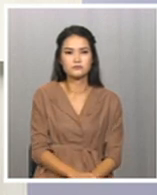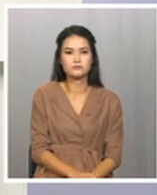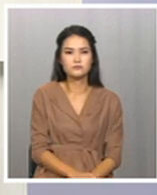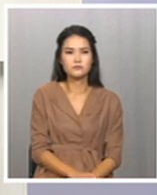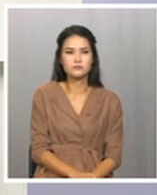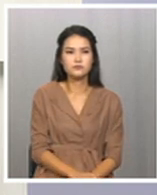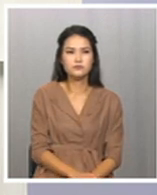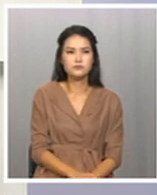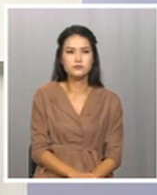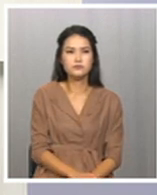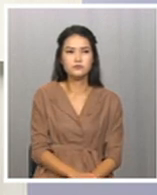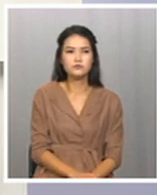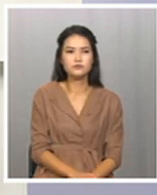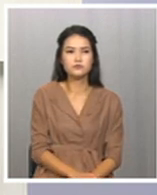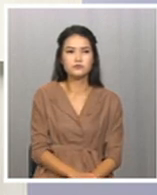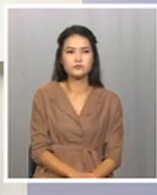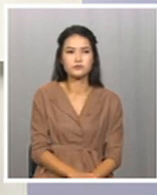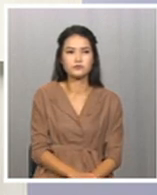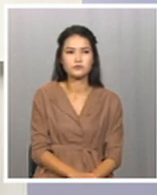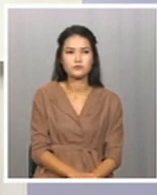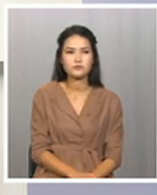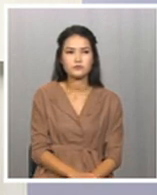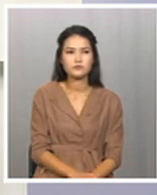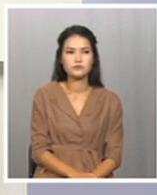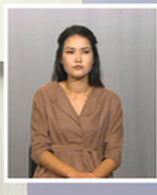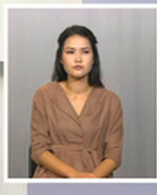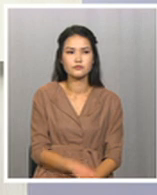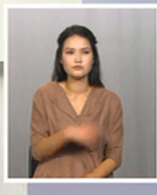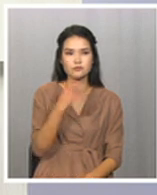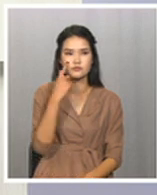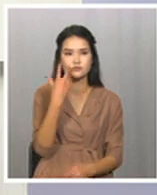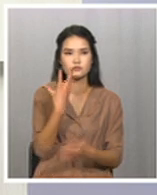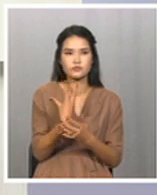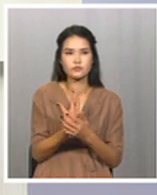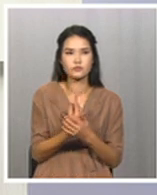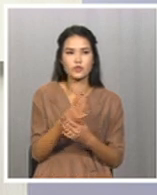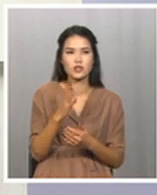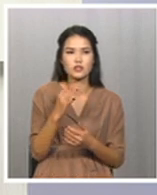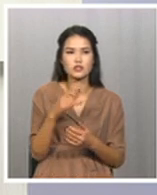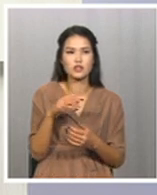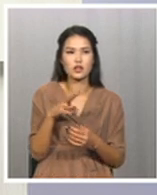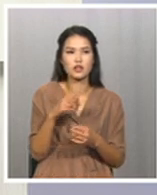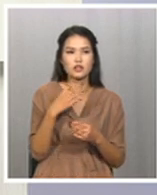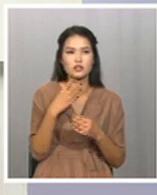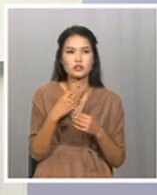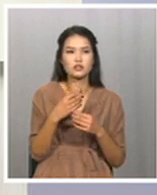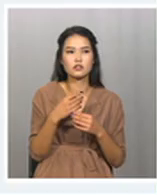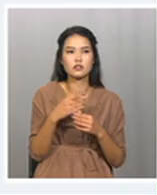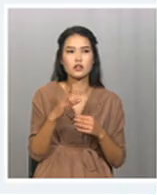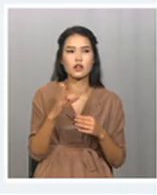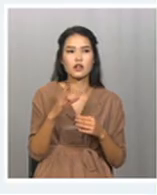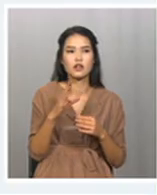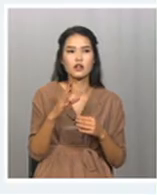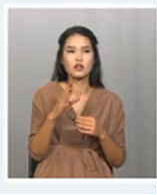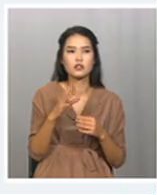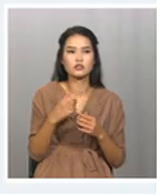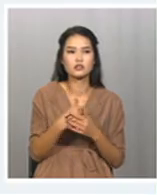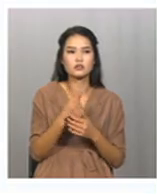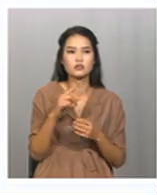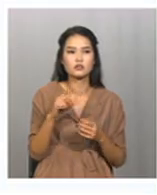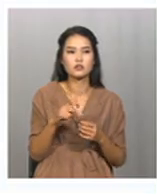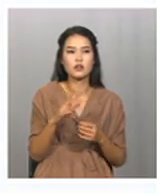Менің сайтымның негізгі беті ашылды. Мен енді менің сайттарым батырмасын басу арқылы